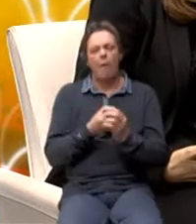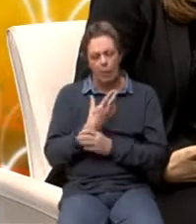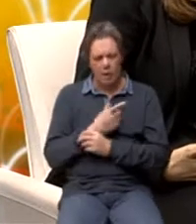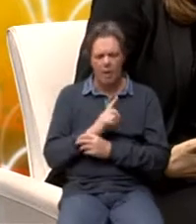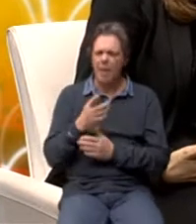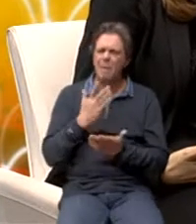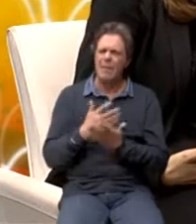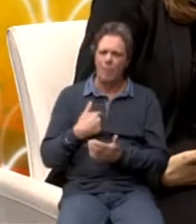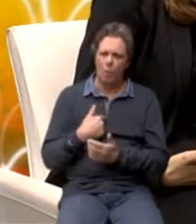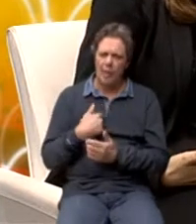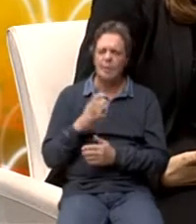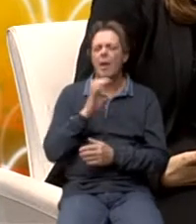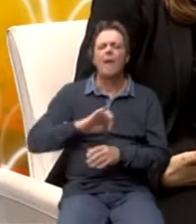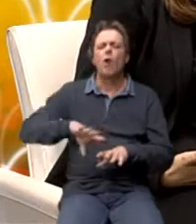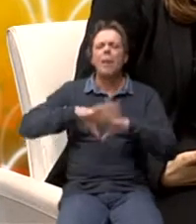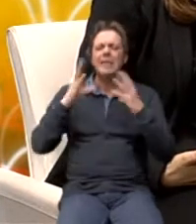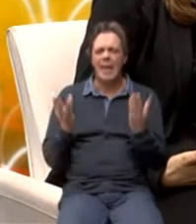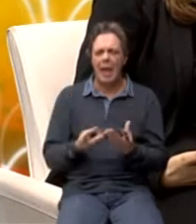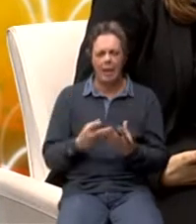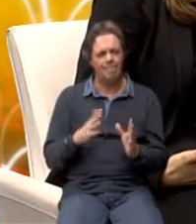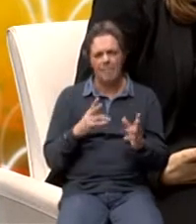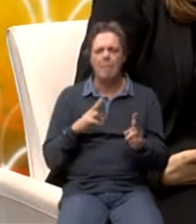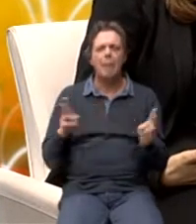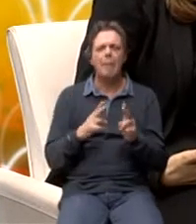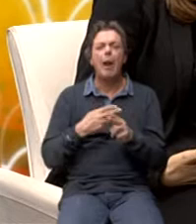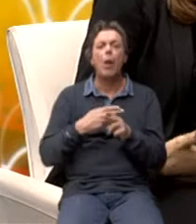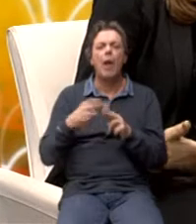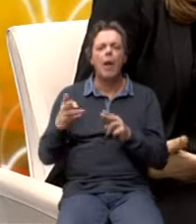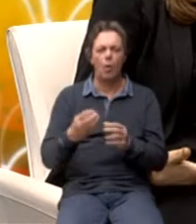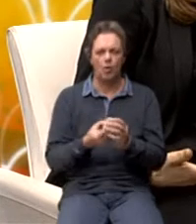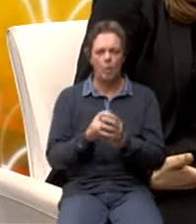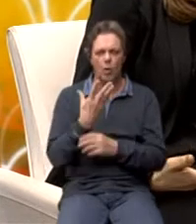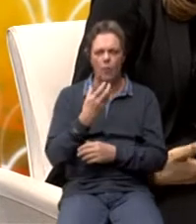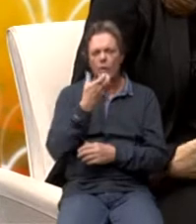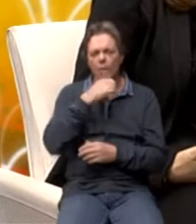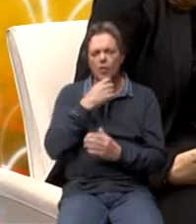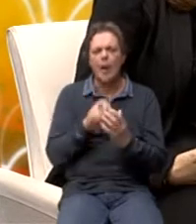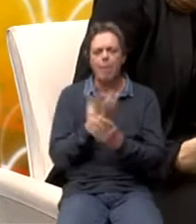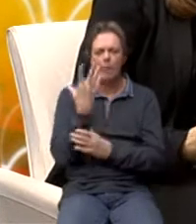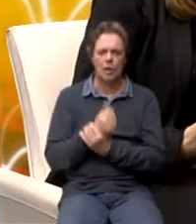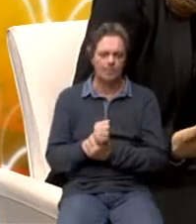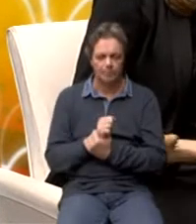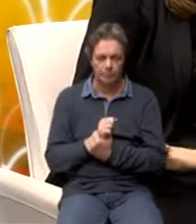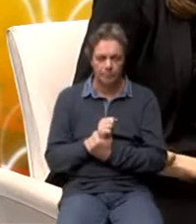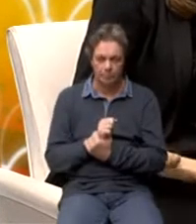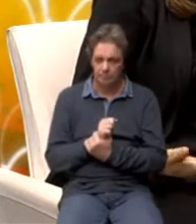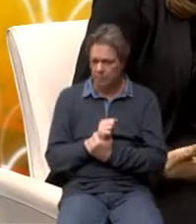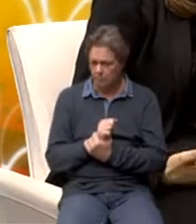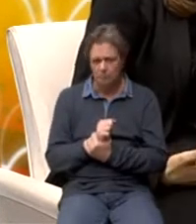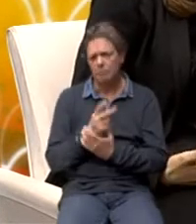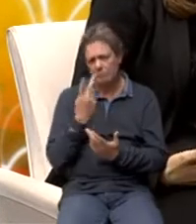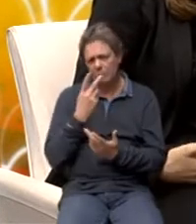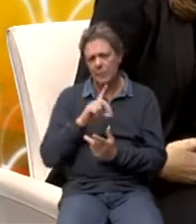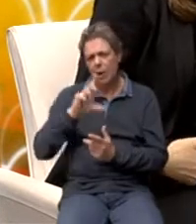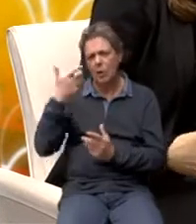nas, to je Europa. Europa je također deficitarna sa voćem i povrćem, ali i sa drugim